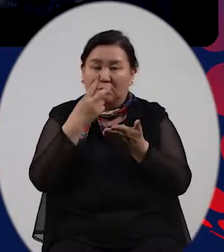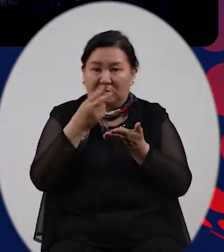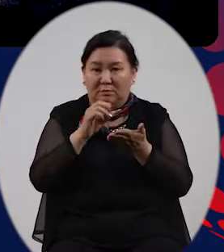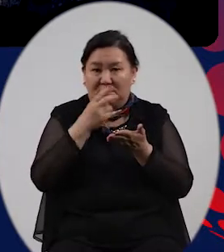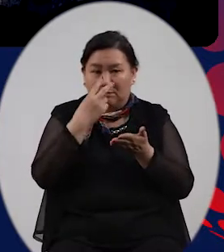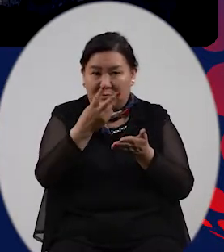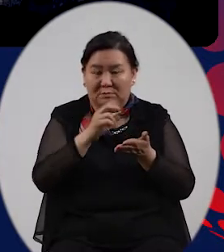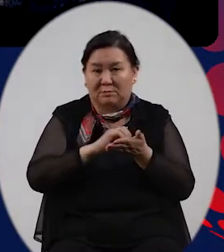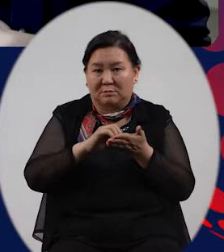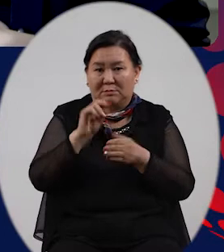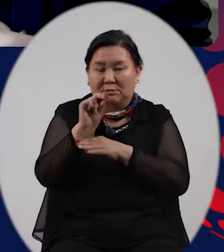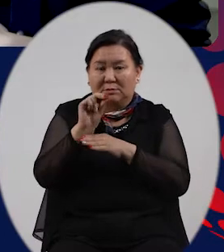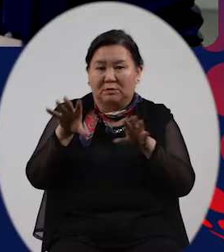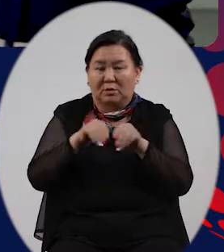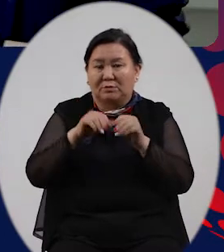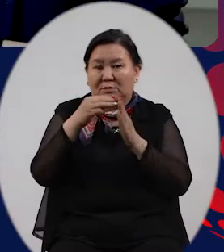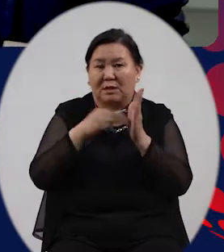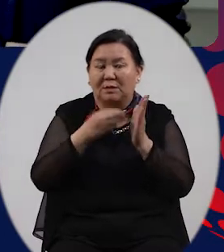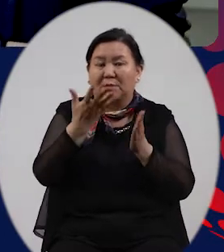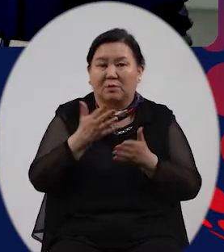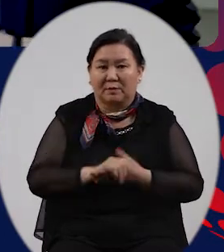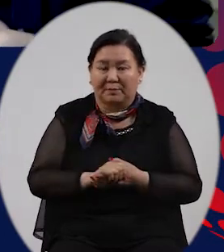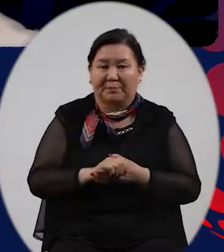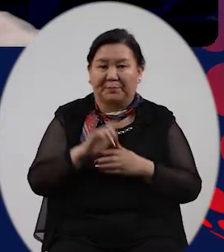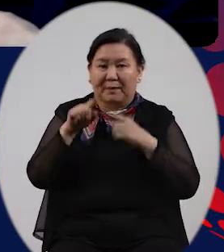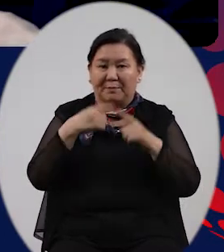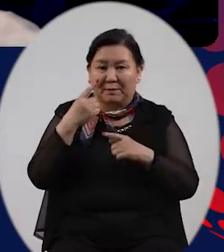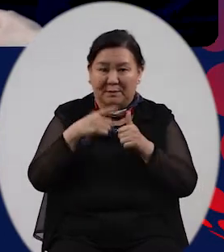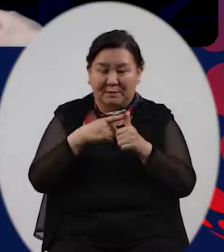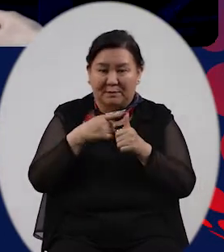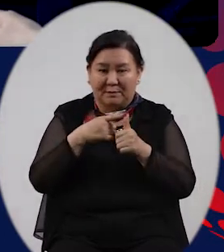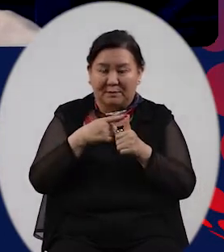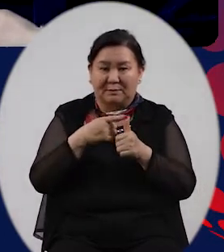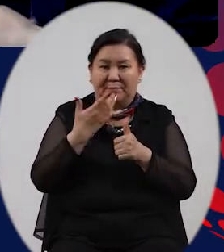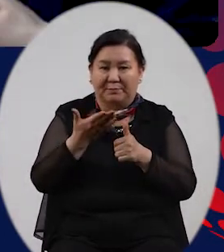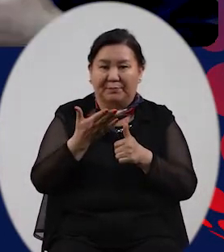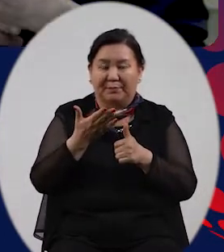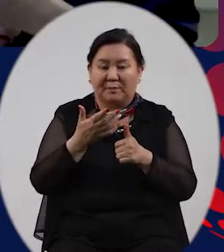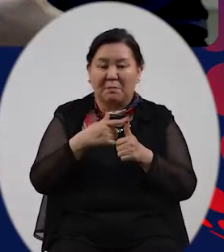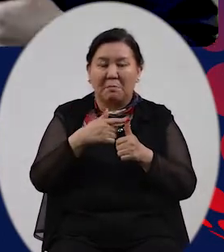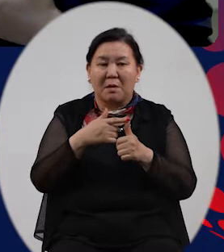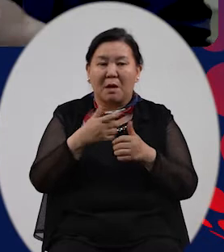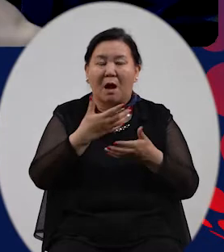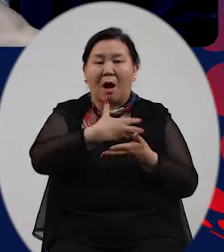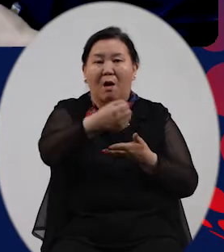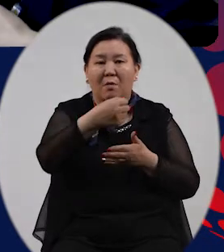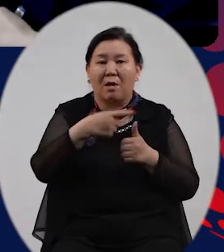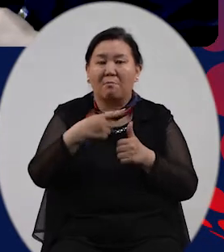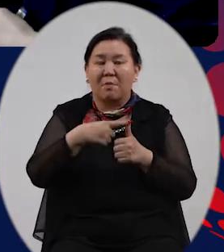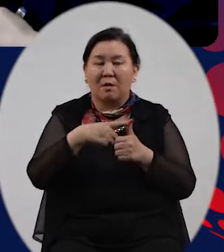байдлаар товч дурдъя. За энэ дээр бол хамгийн түрүүнд бид нэр илгээгч тал буюу худалдагч талын